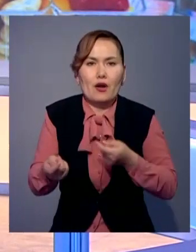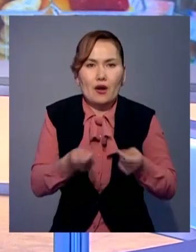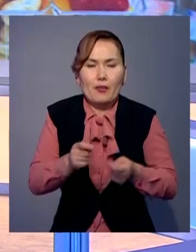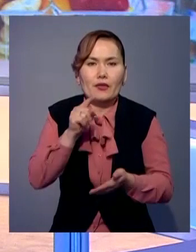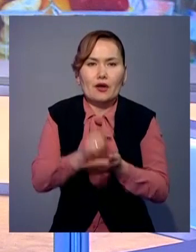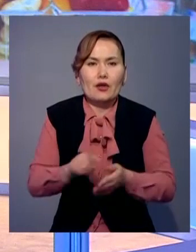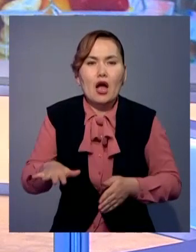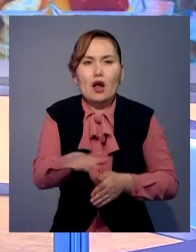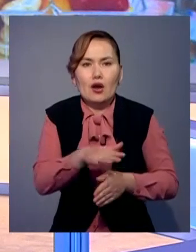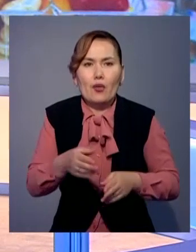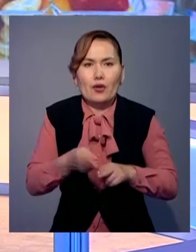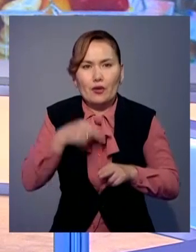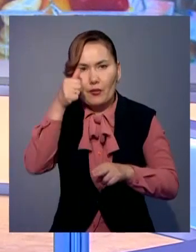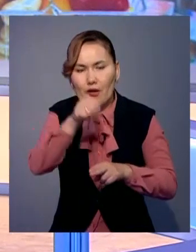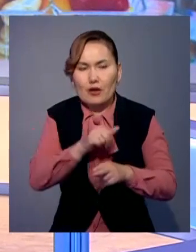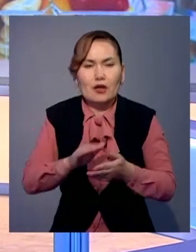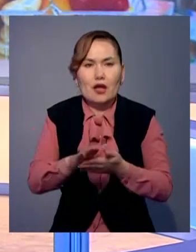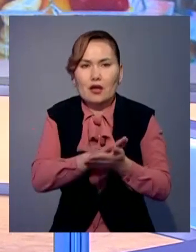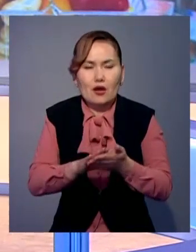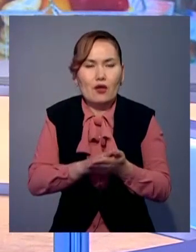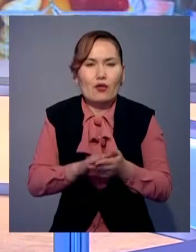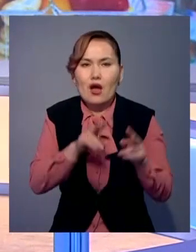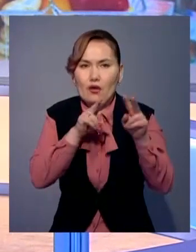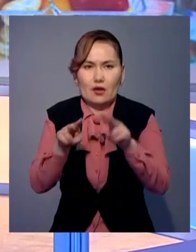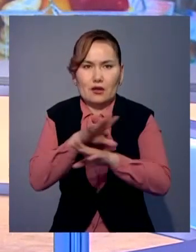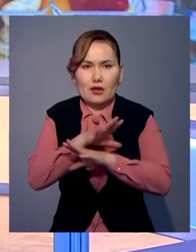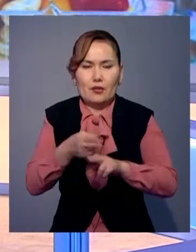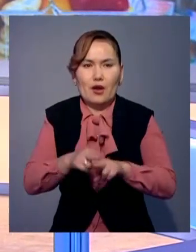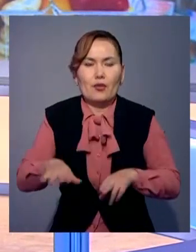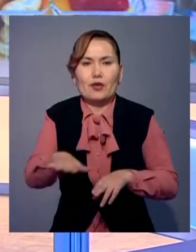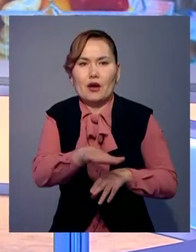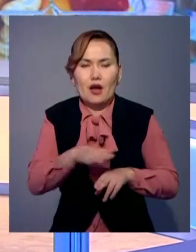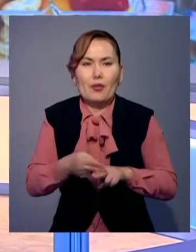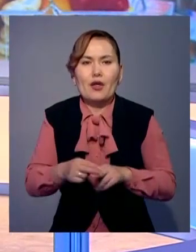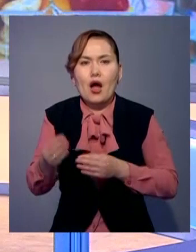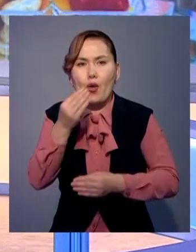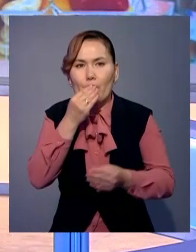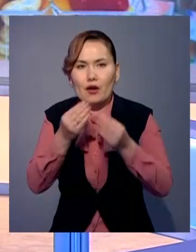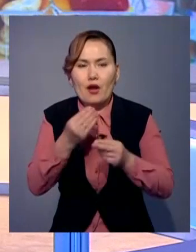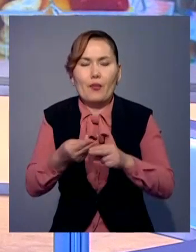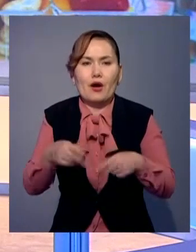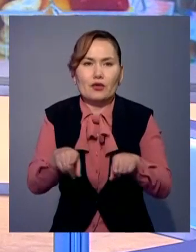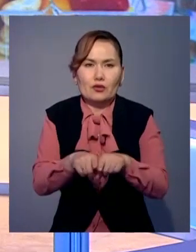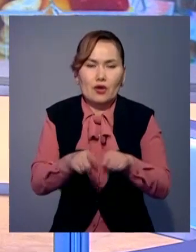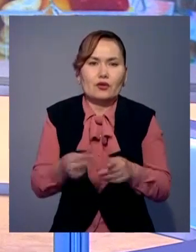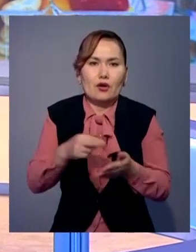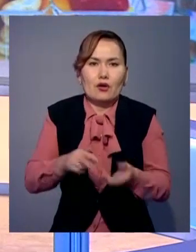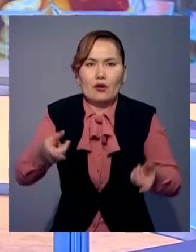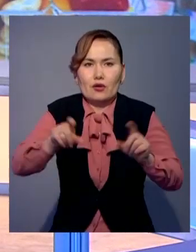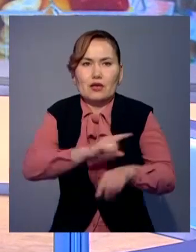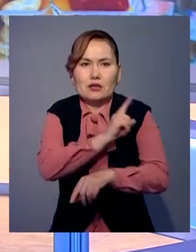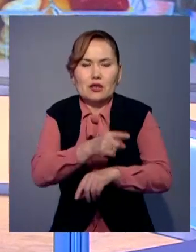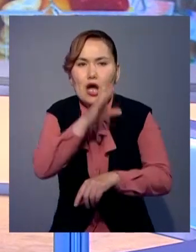өңірлік департамент биылдыққа бірде бір талдау жасамаған. Ал өңірдің әлеуметтік тұрақтандыру қорында ұн жоқ. Мамандар